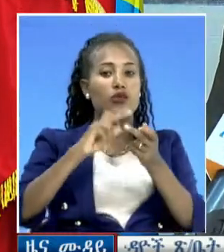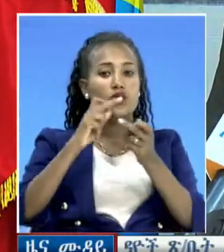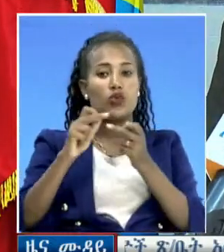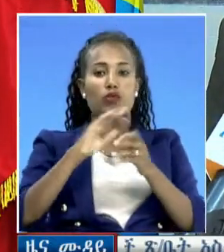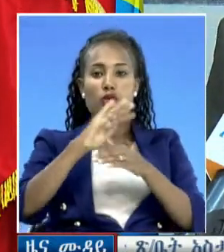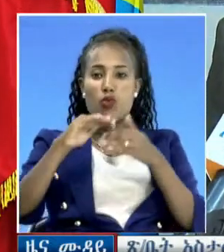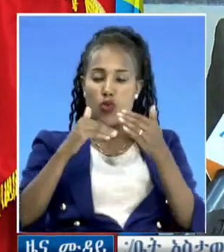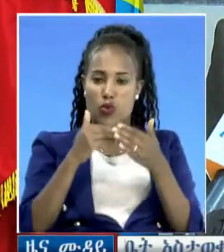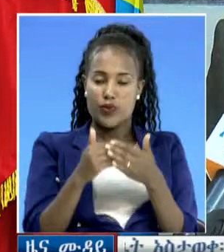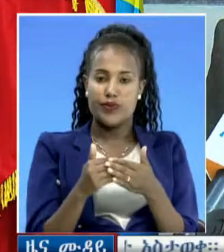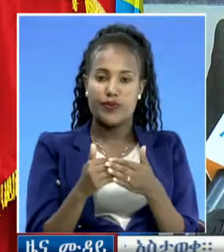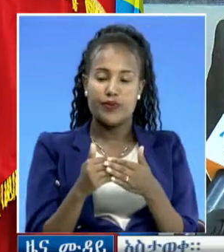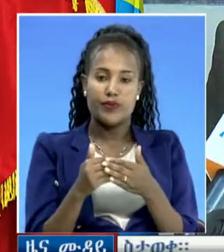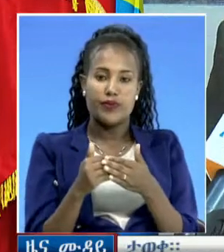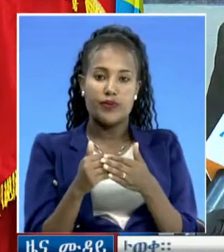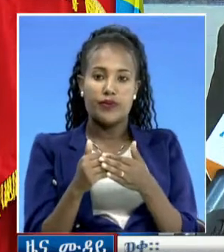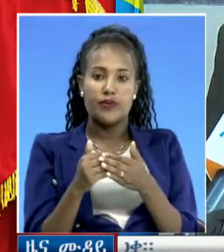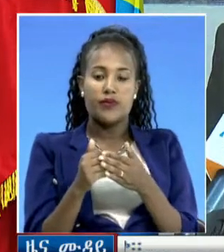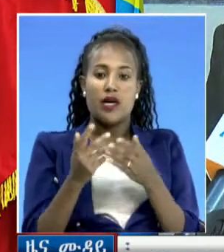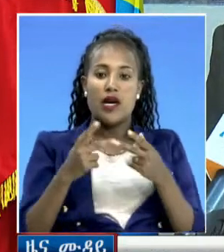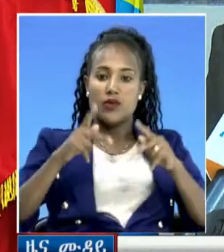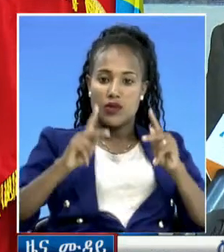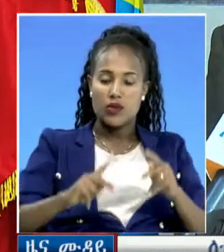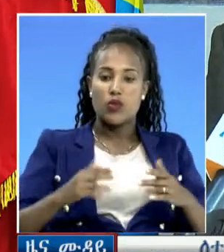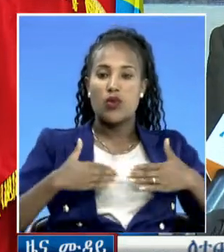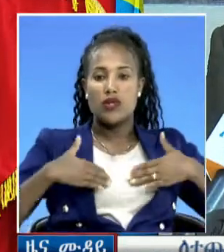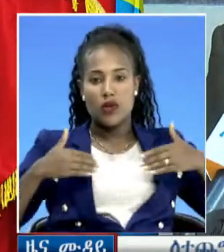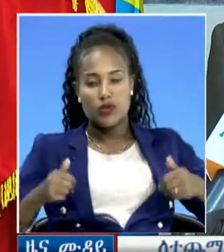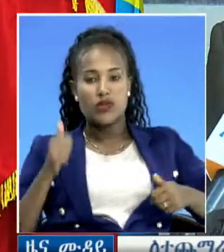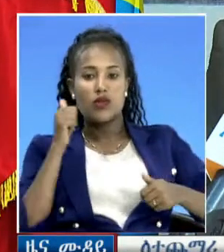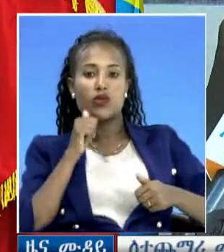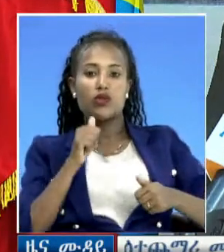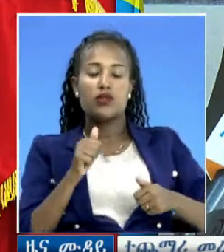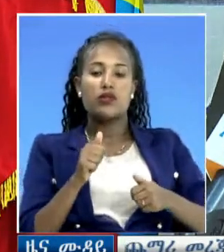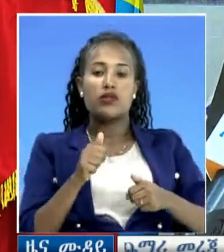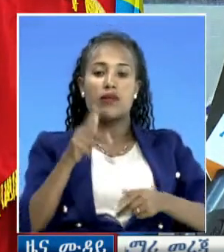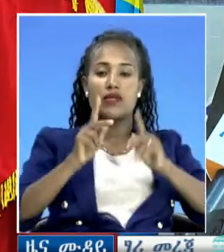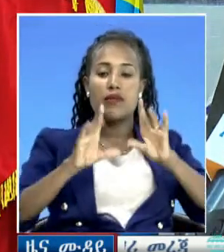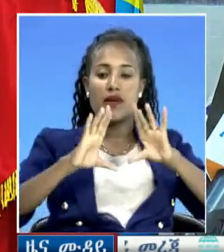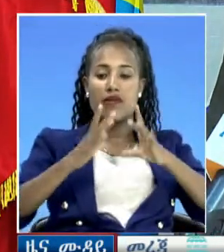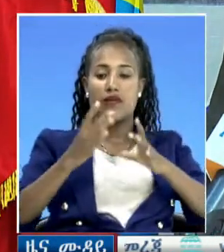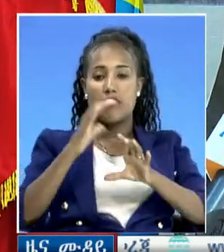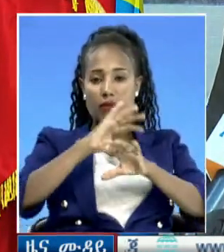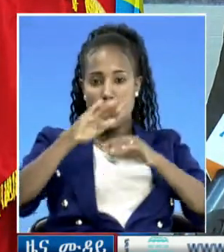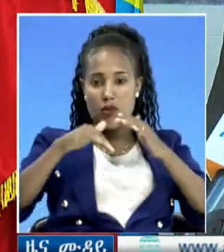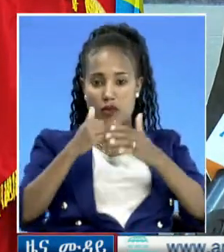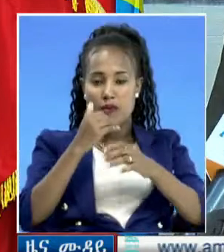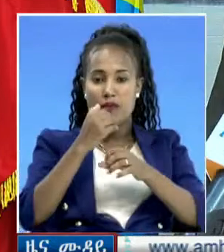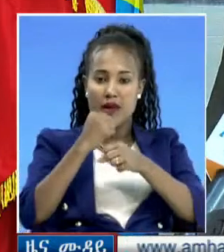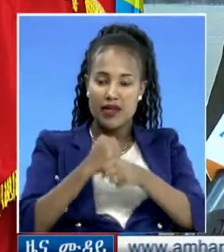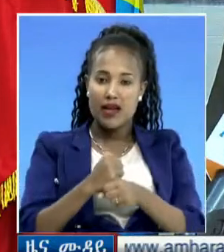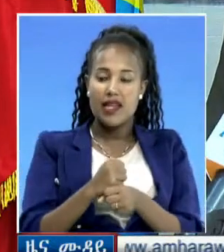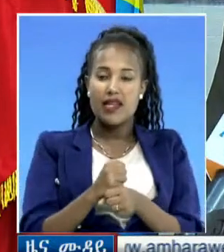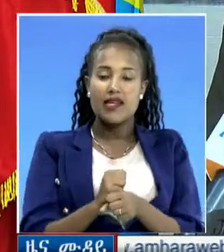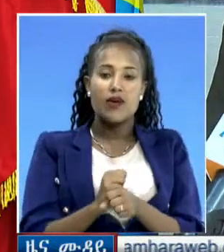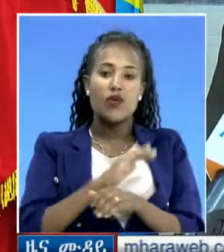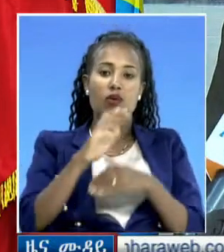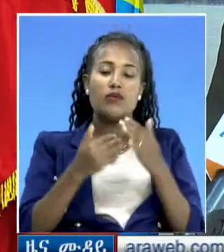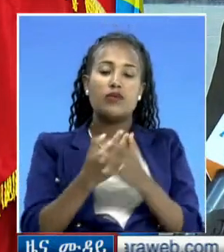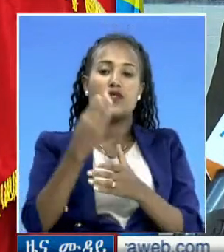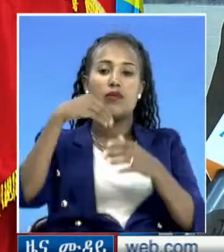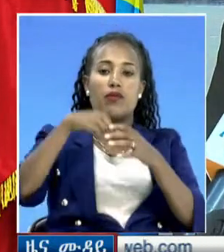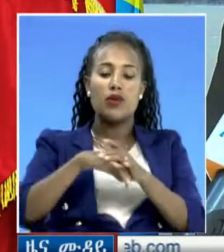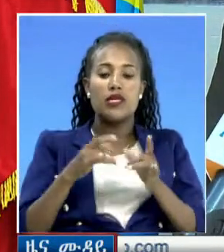በሙሉ አርሶ አደሮችን፣ ወጣቶችን፣ ሴቶችን ከህብረተሰብ ክፍል በማጠቃለል ሁሉንም አካላት ጨምሮ